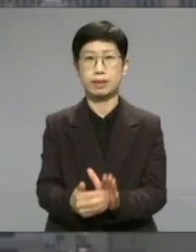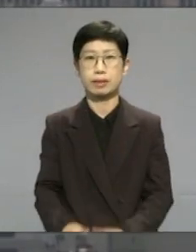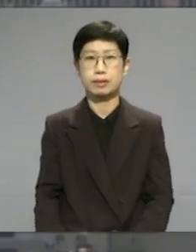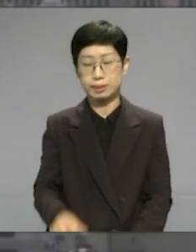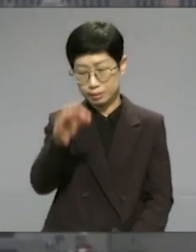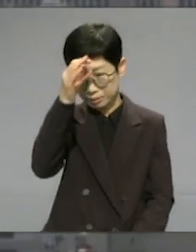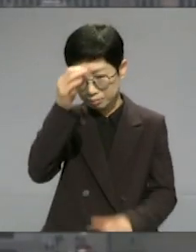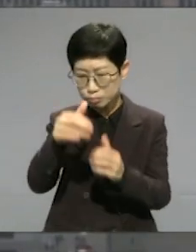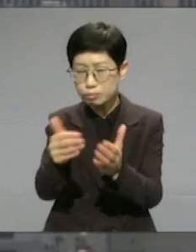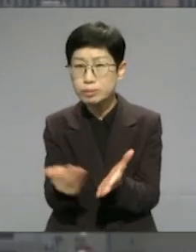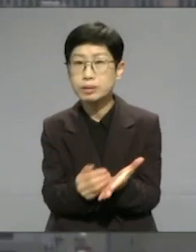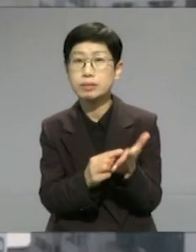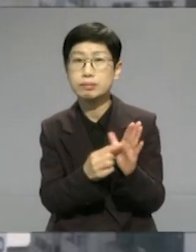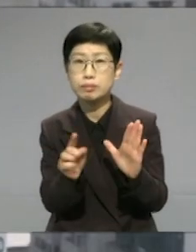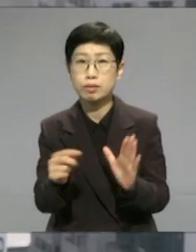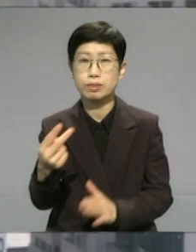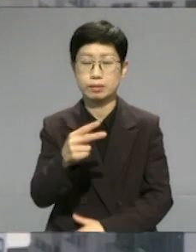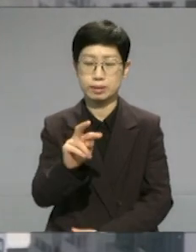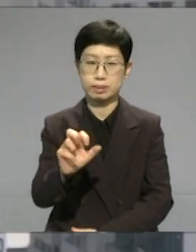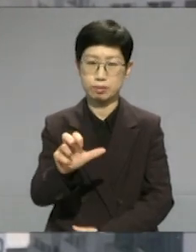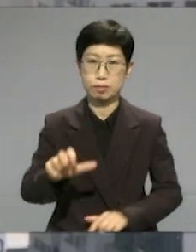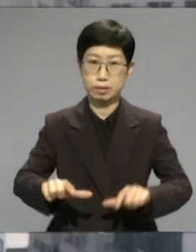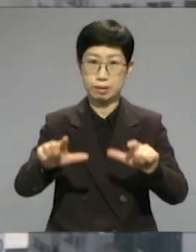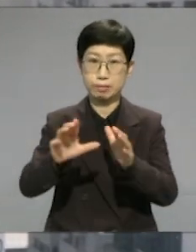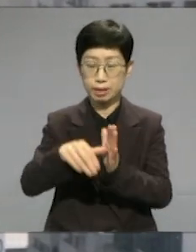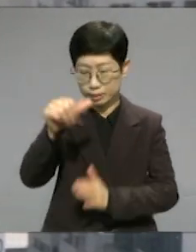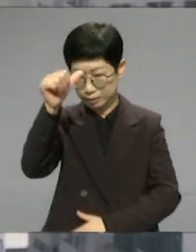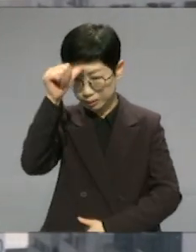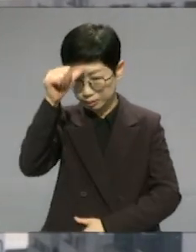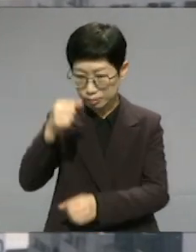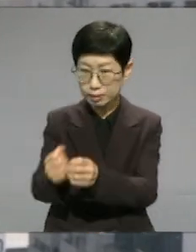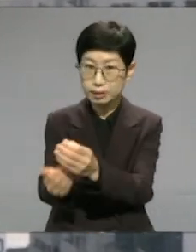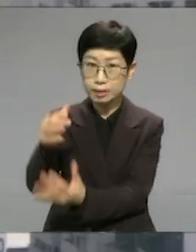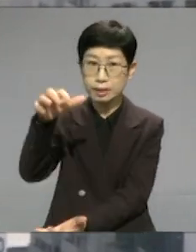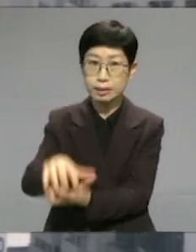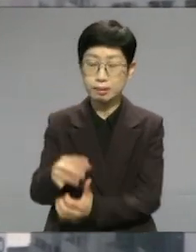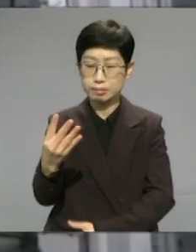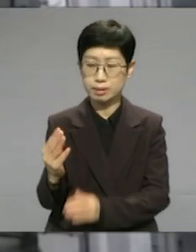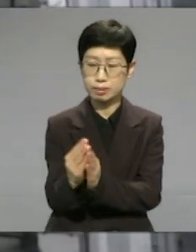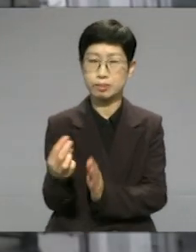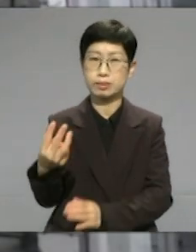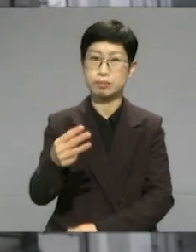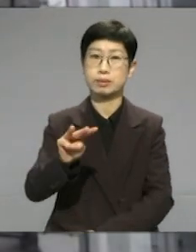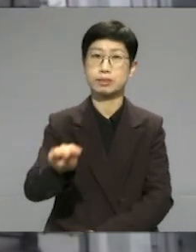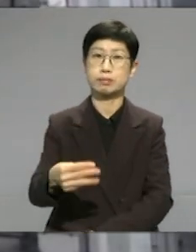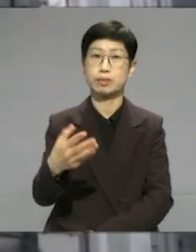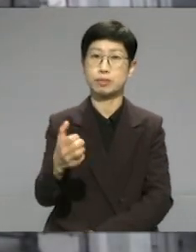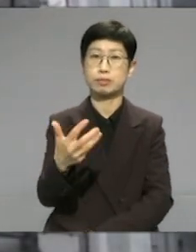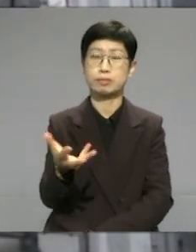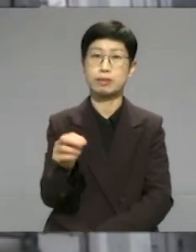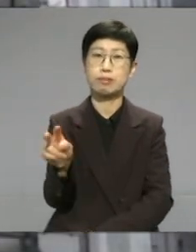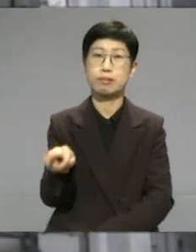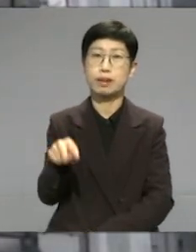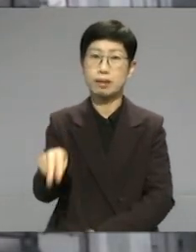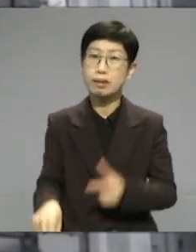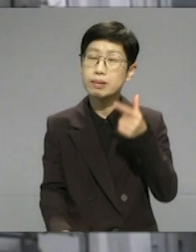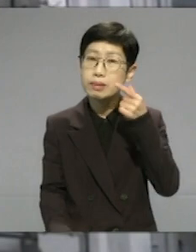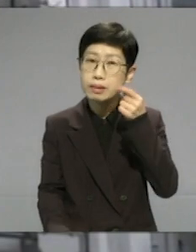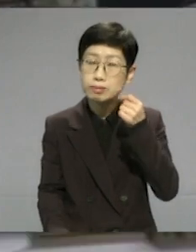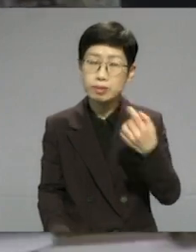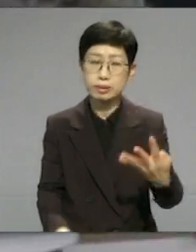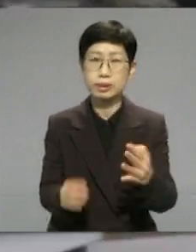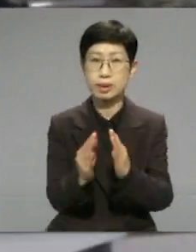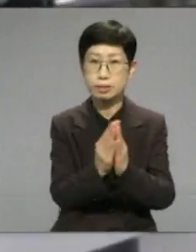통화기금 IMF 따르면 2025년 인도의 GDP n 4조 3398 달러로 일본의